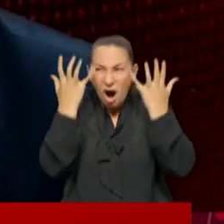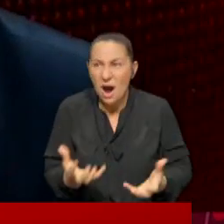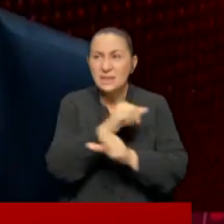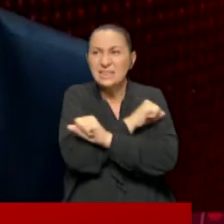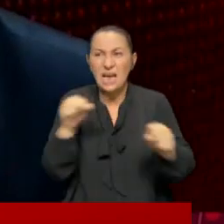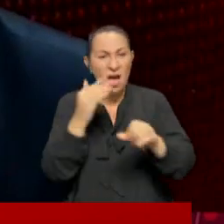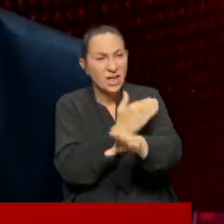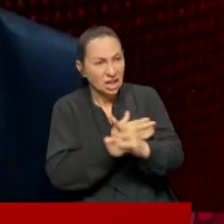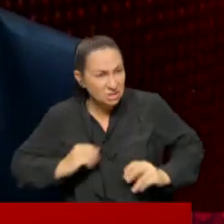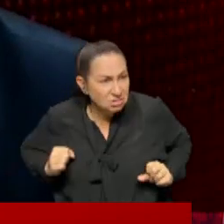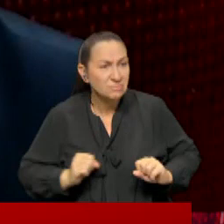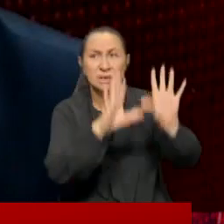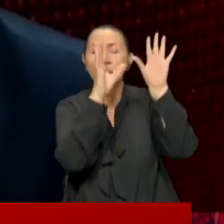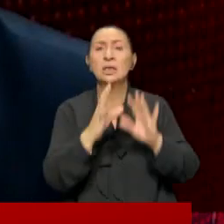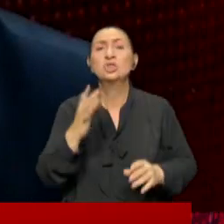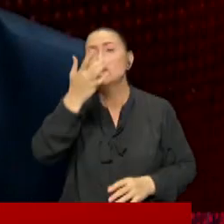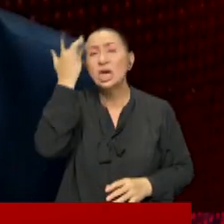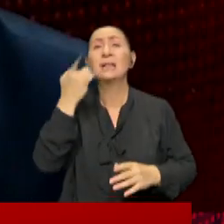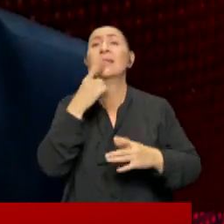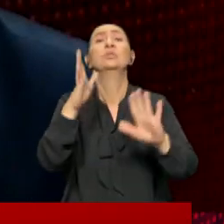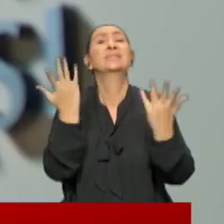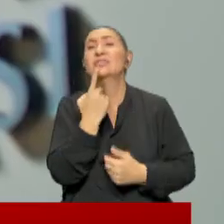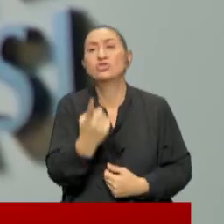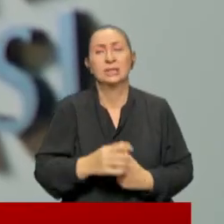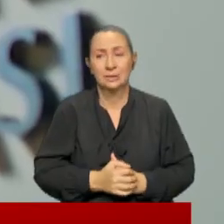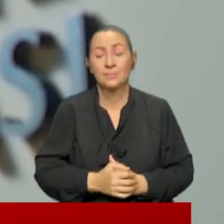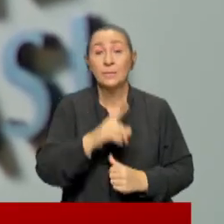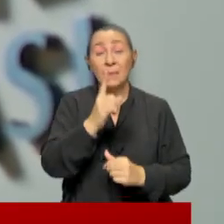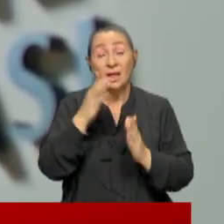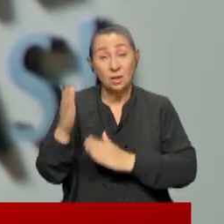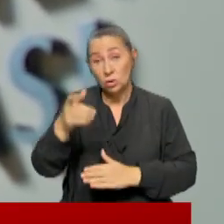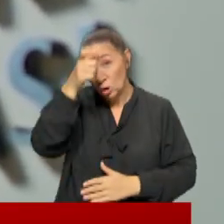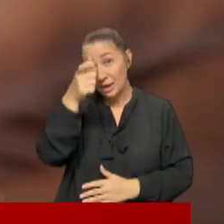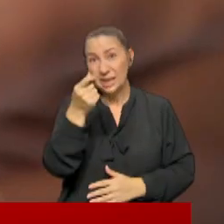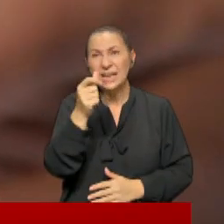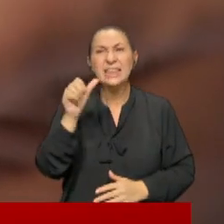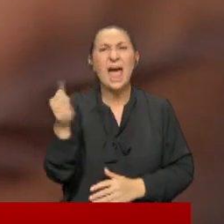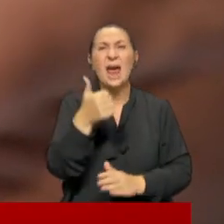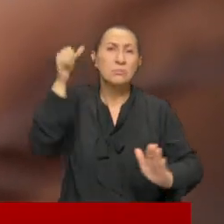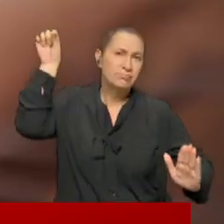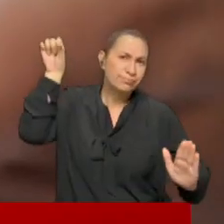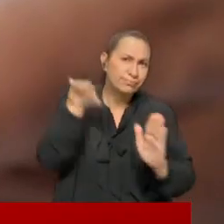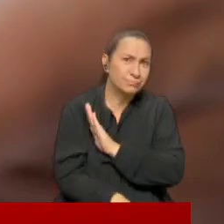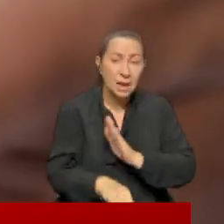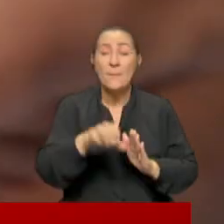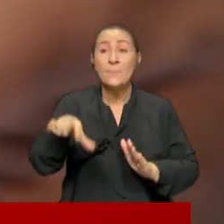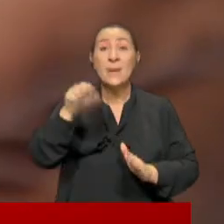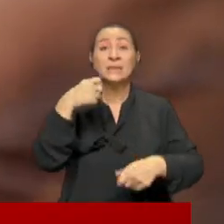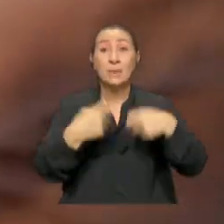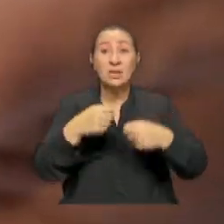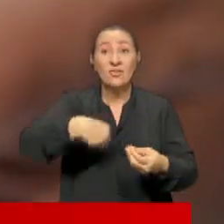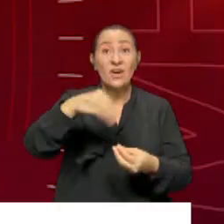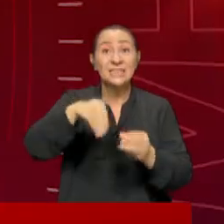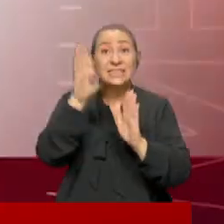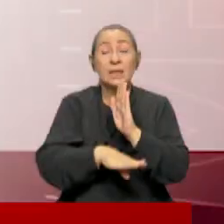maliyeti vatandaşın üzerine yıkanlara cahil demeyeceğiz de ne diyeceğiz? Bir yanda Türk lirasındaki tarihi değer kaybı, diğer yanda Merkez Bankası'nın